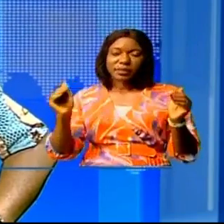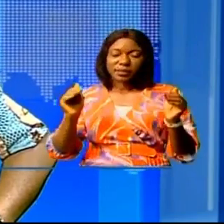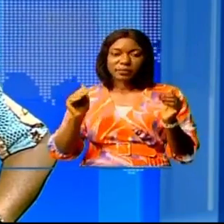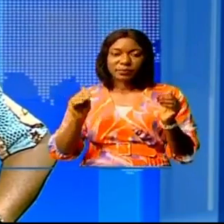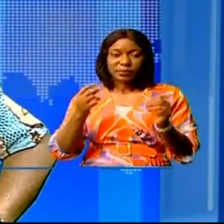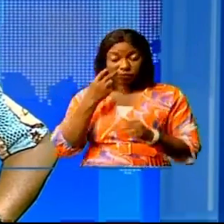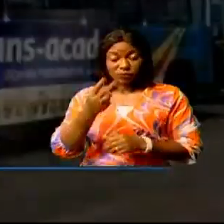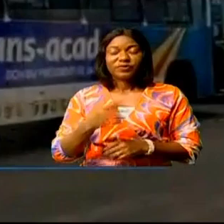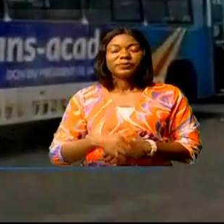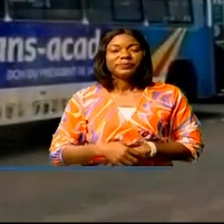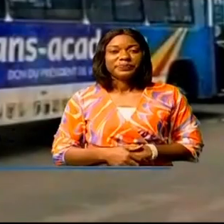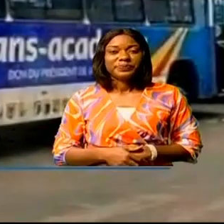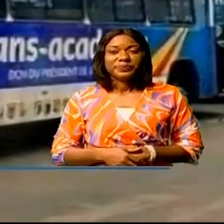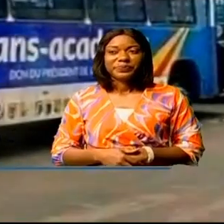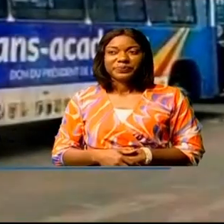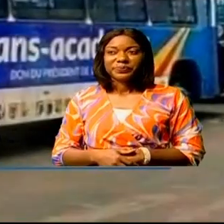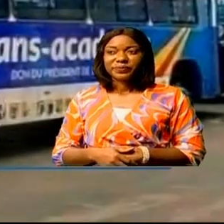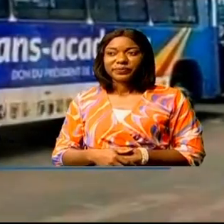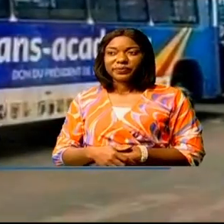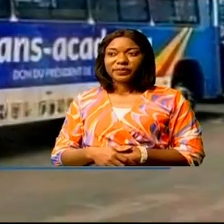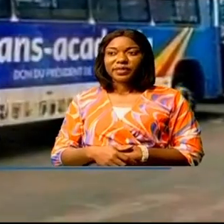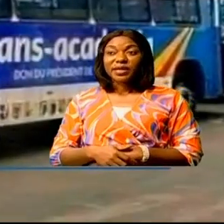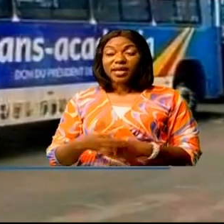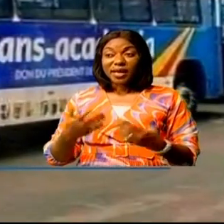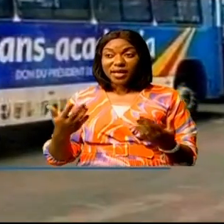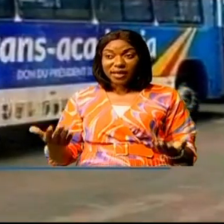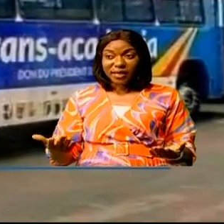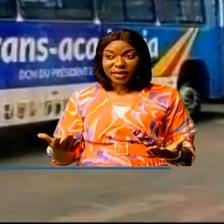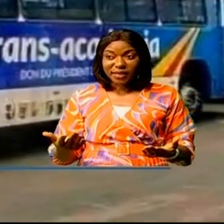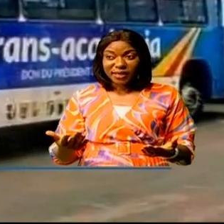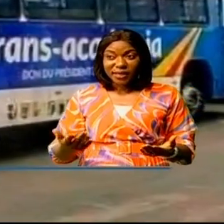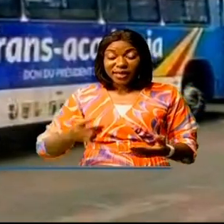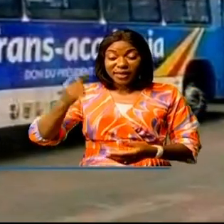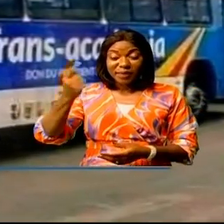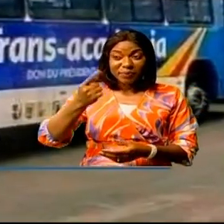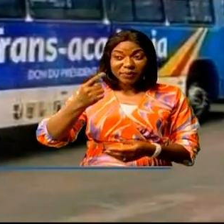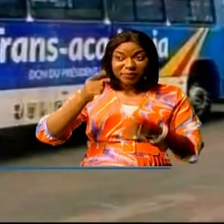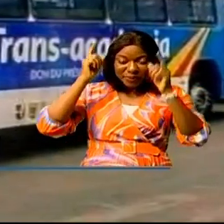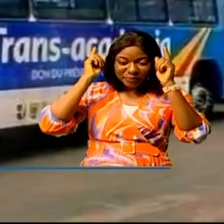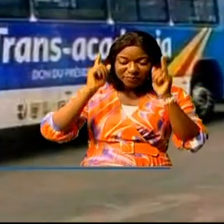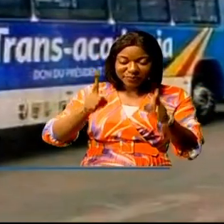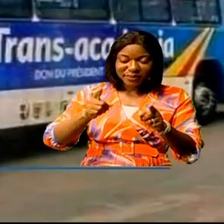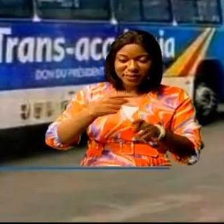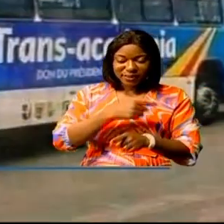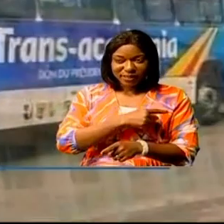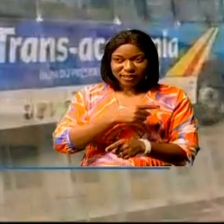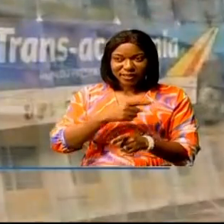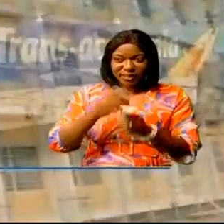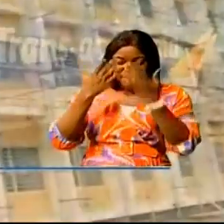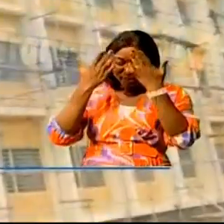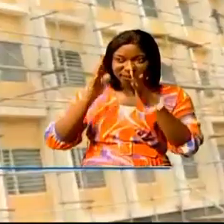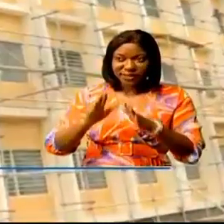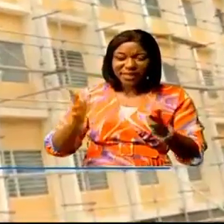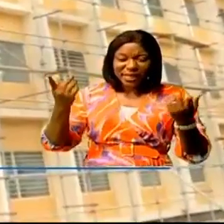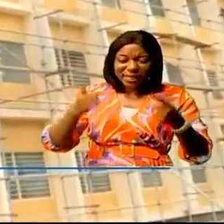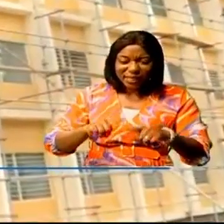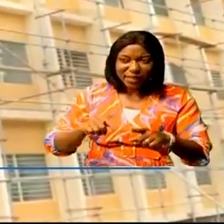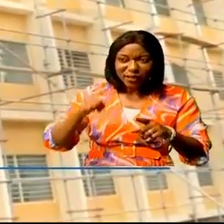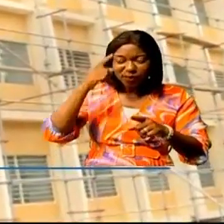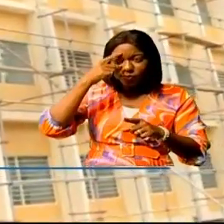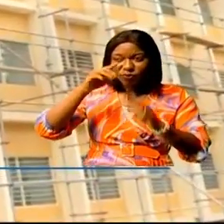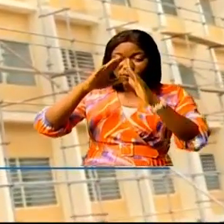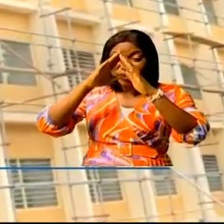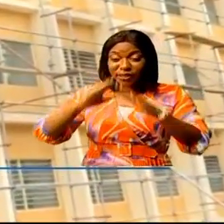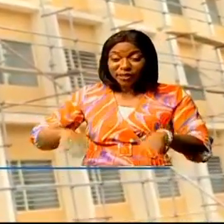Panda. Quand est-ce que le premier étudiant pourra monter dans le bus Transacadémia? À quand les relogements des